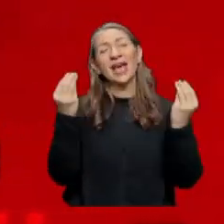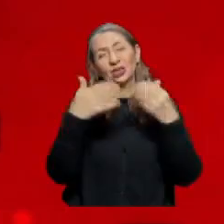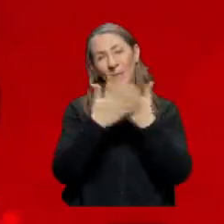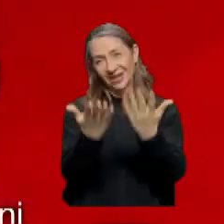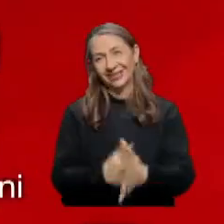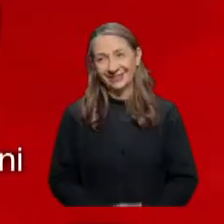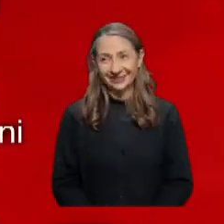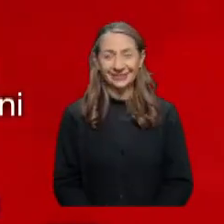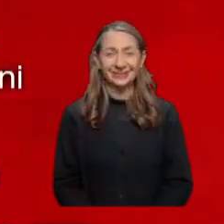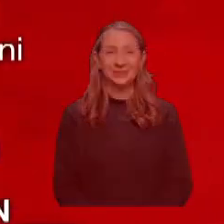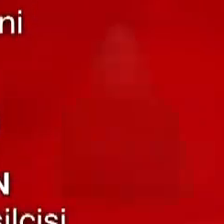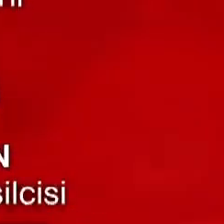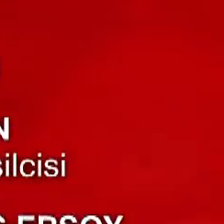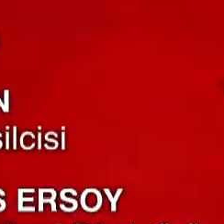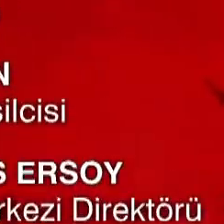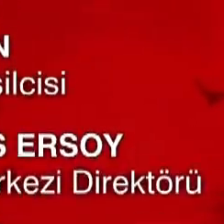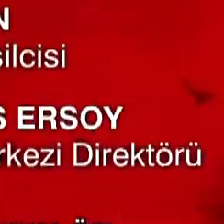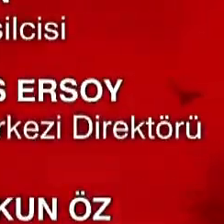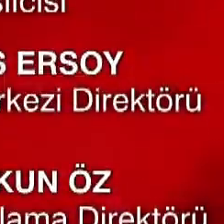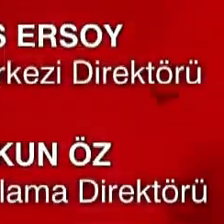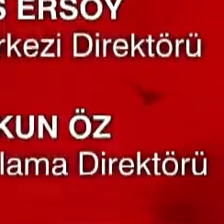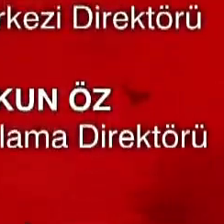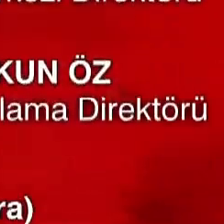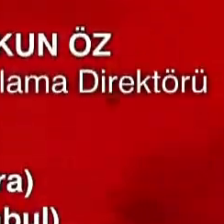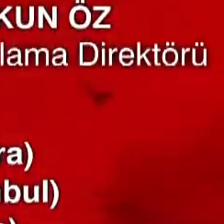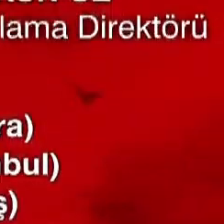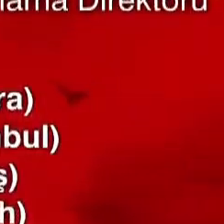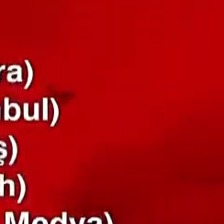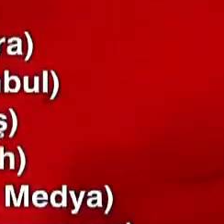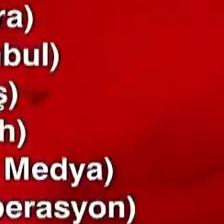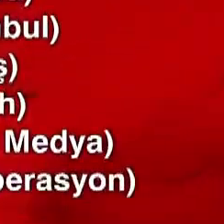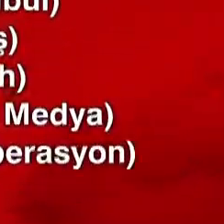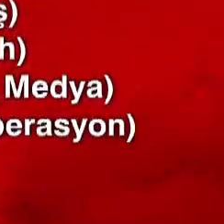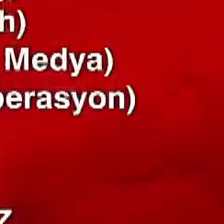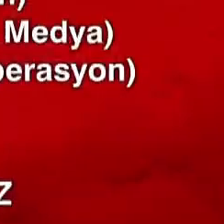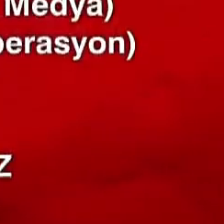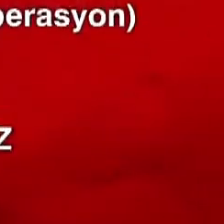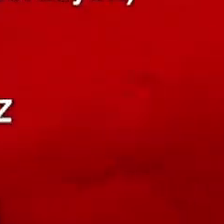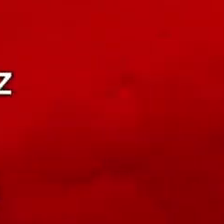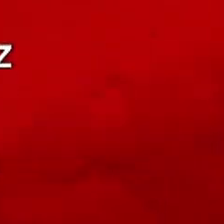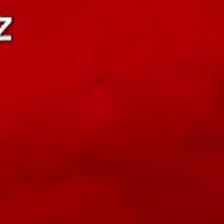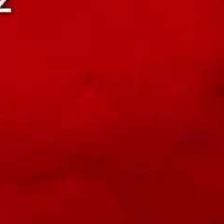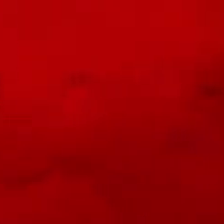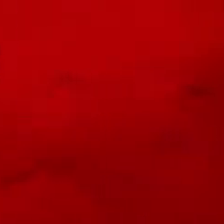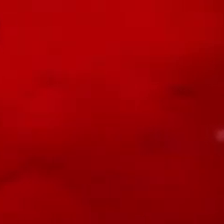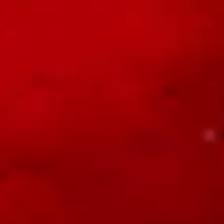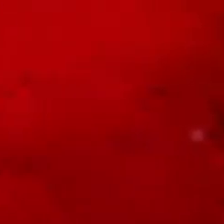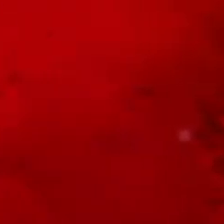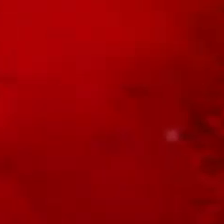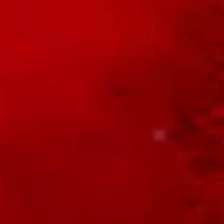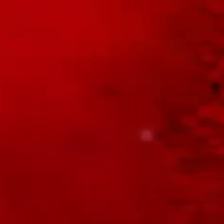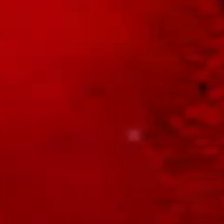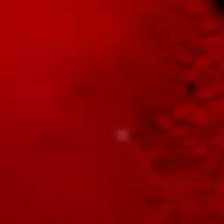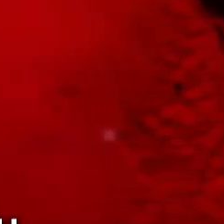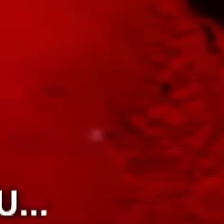akşamlar. Taşına, toprağına, bin can feda bir tek dostuma.